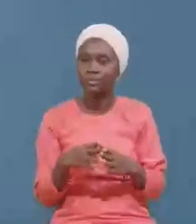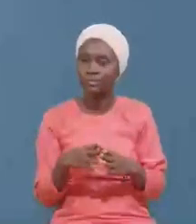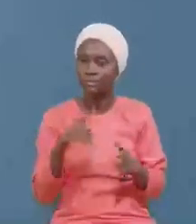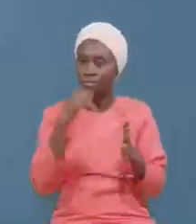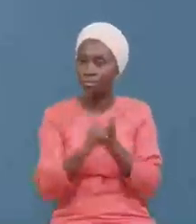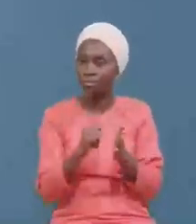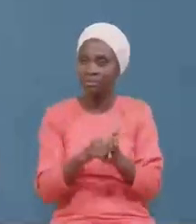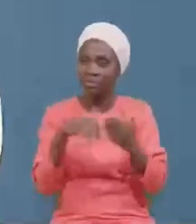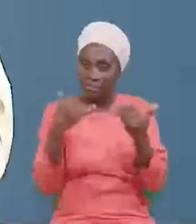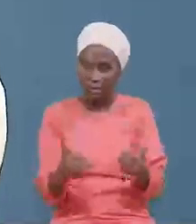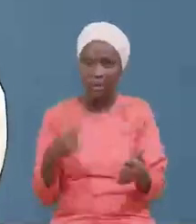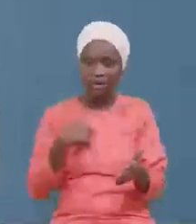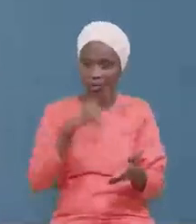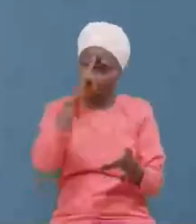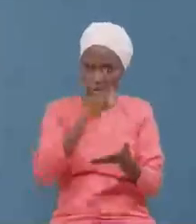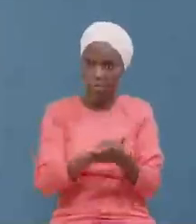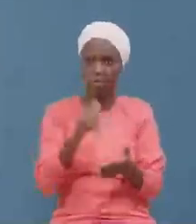et disaient,